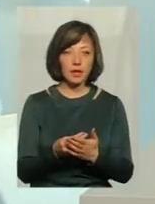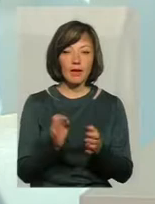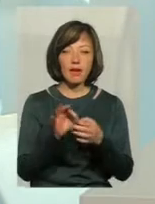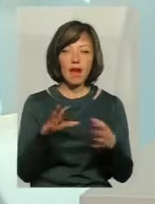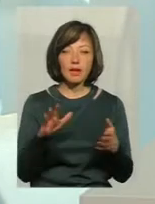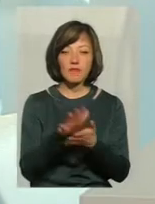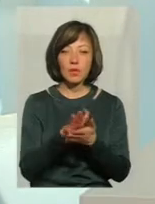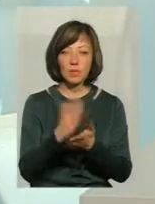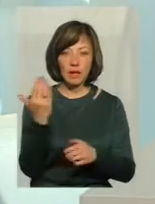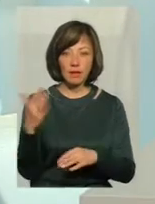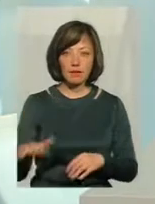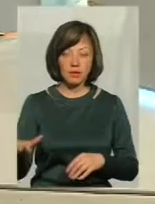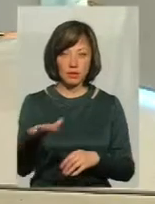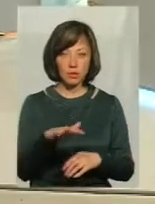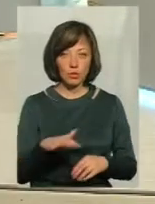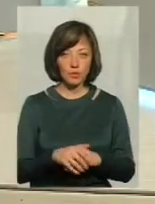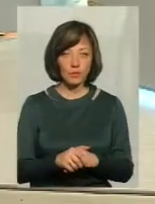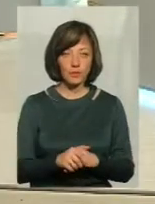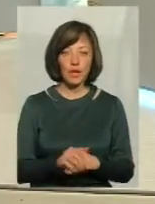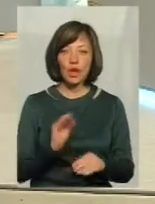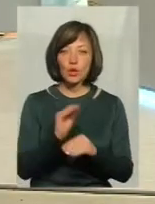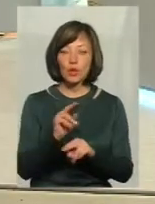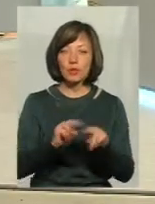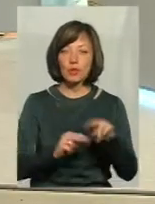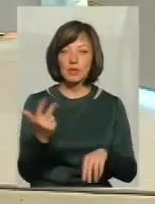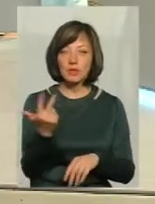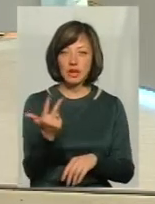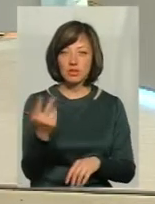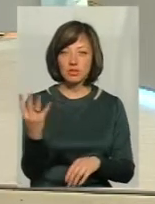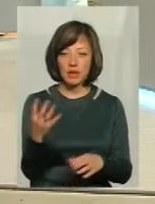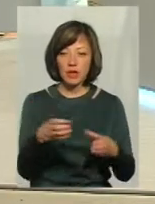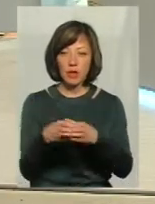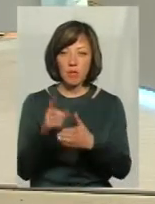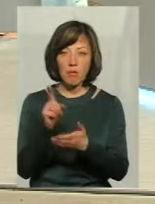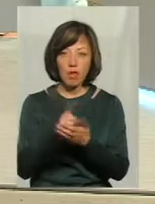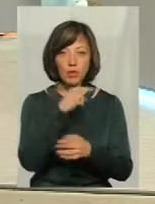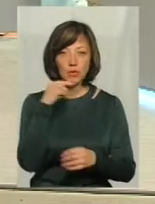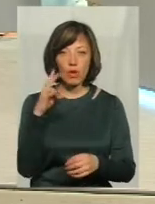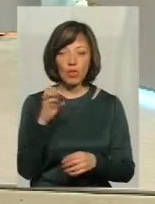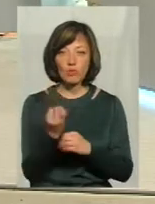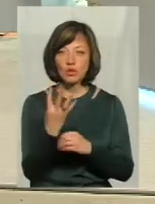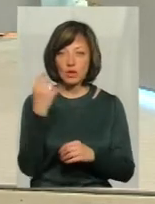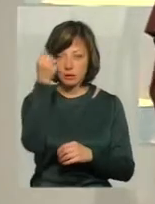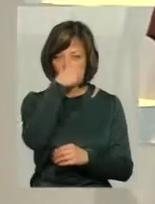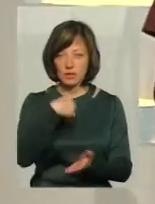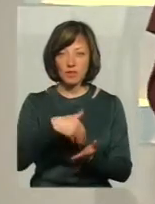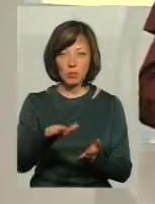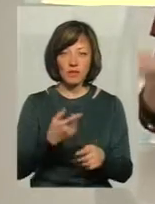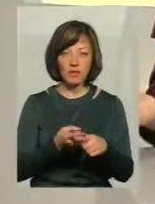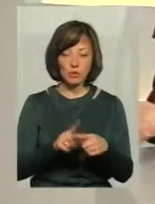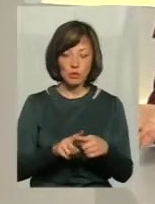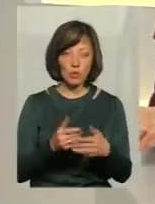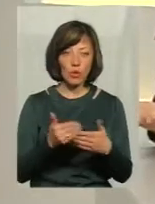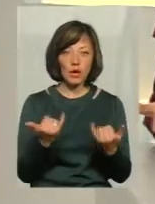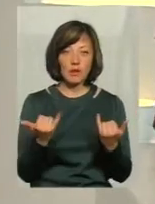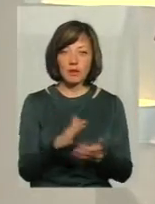в цього також залежні. Зараз... Ну, і знову ж таки, добудовувати цей 3-4 реактор теж мали росіяни, але в 2014 році відмовились від цього, а